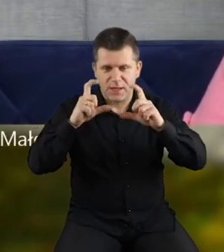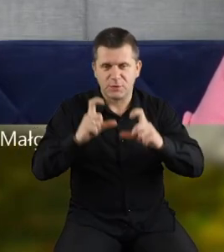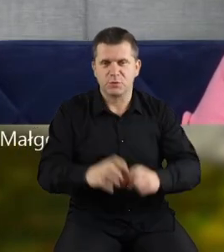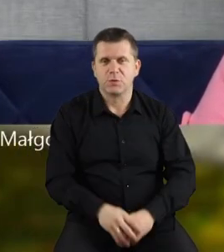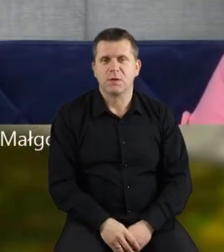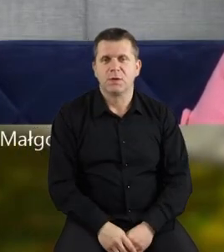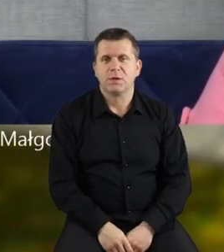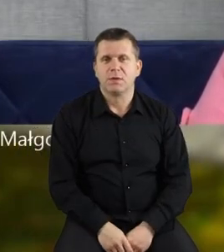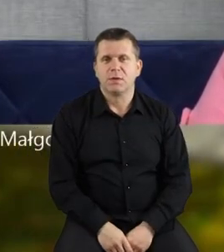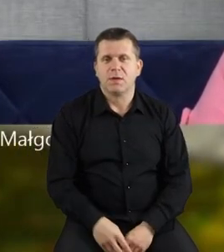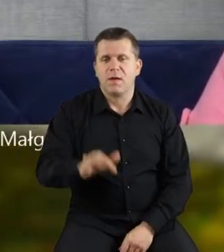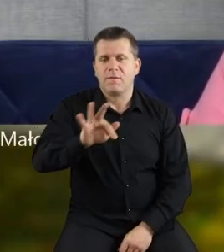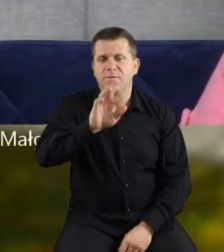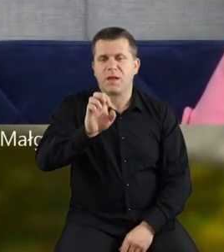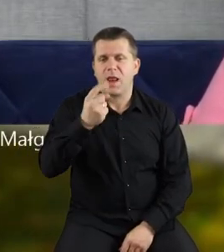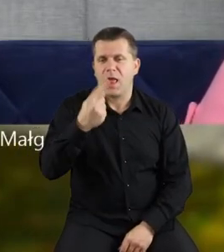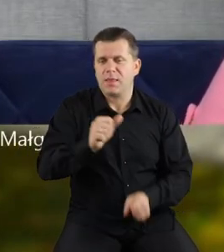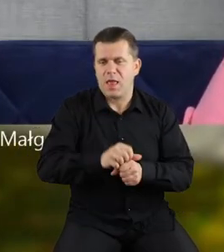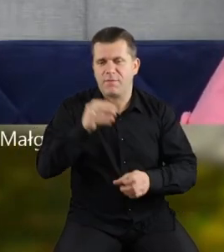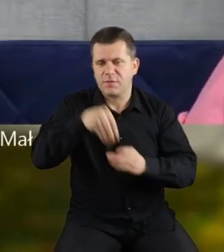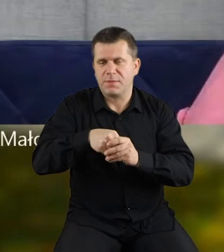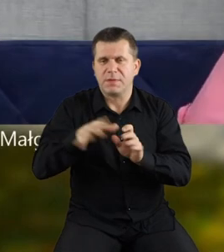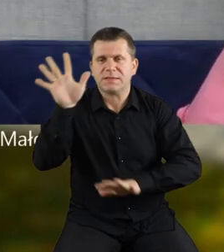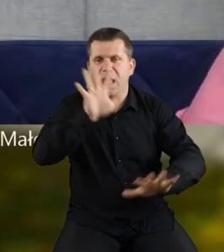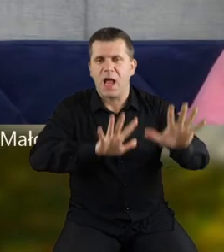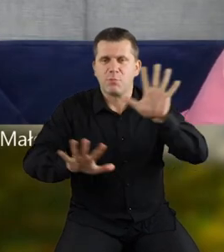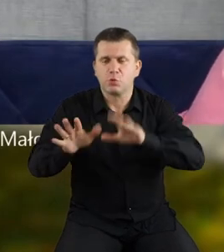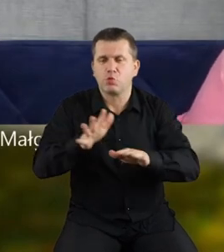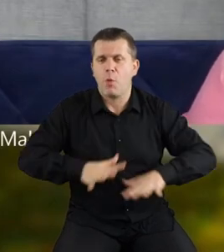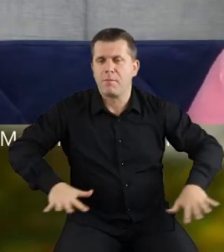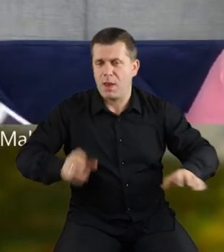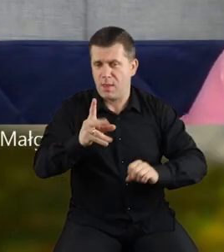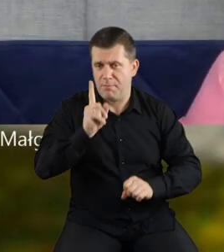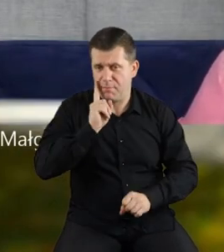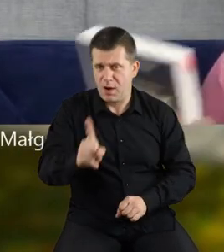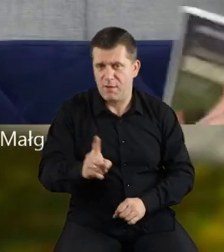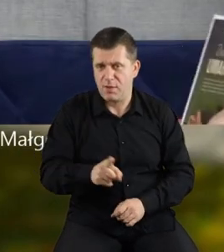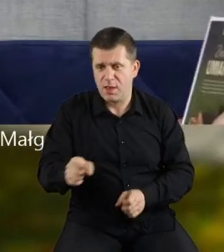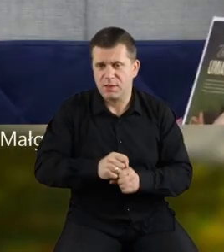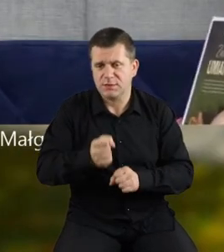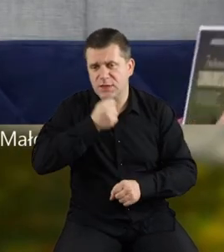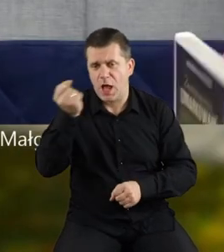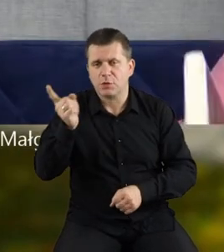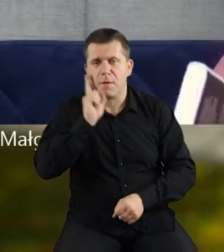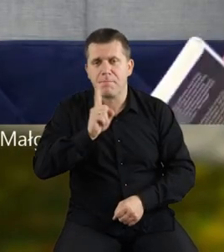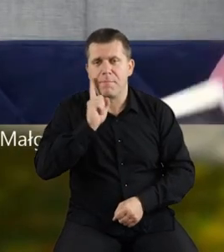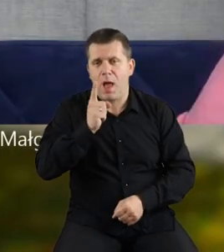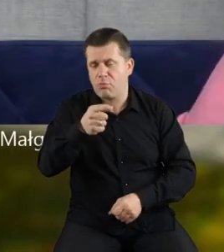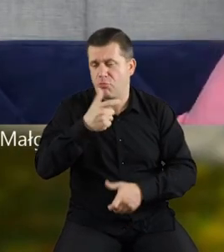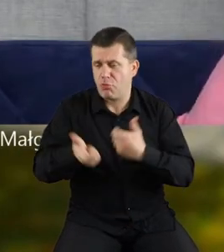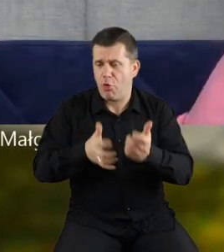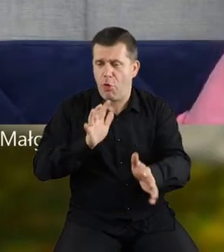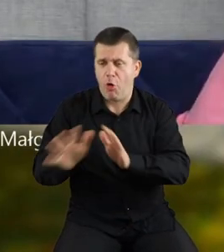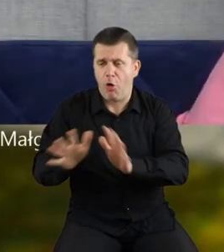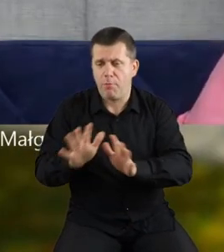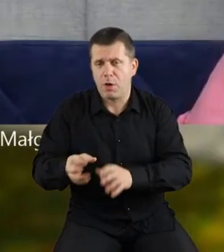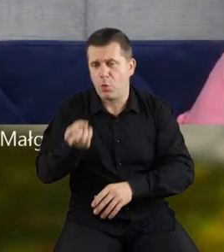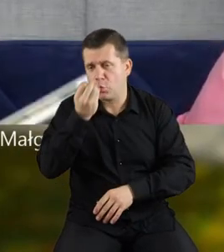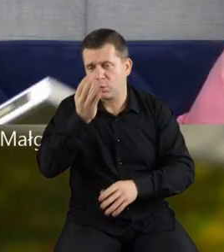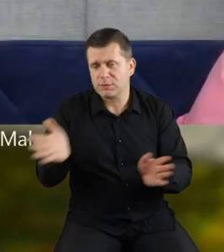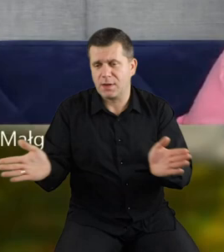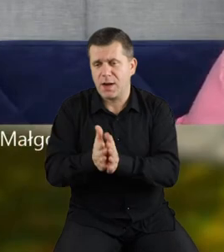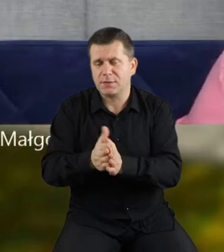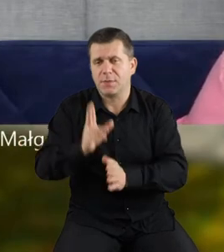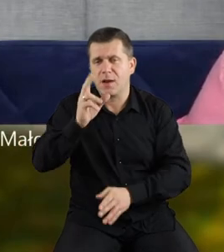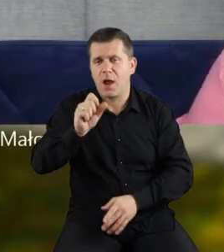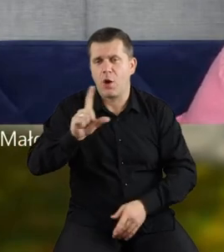na zdjęciach. Ale Fred pojawia się też w zachmurzeniu umiarkowanym, prawda? Jest to starszy pan, którym opiekują